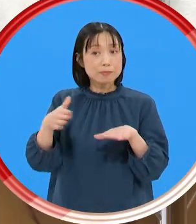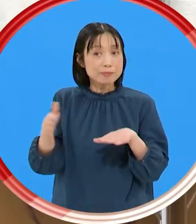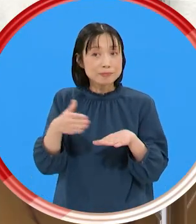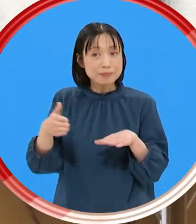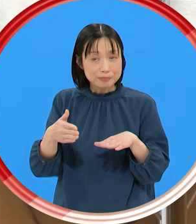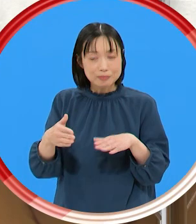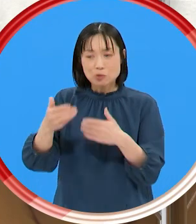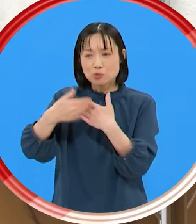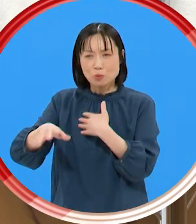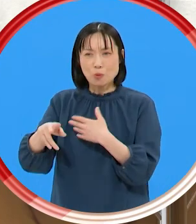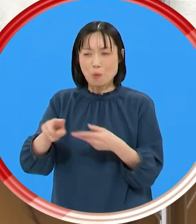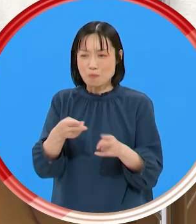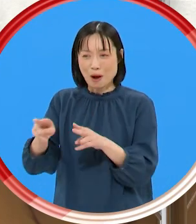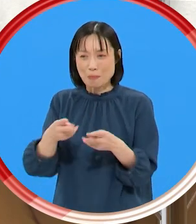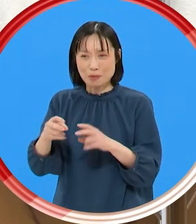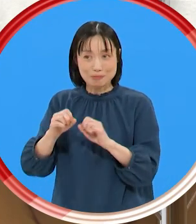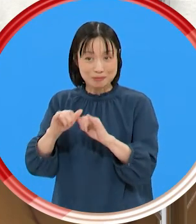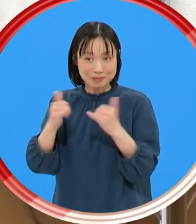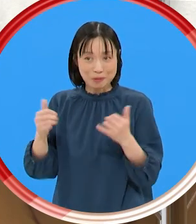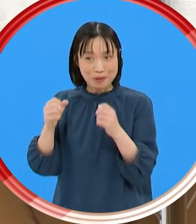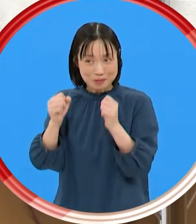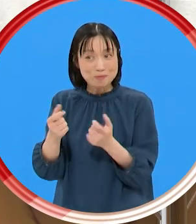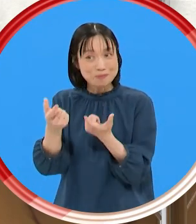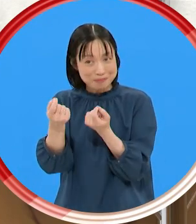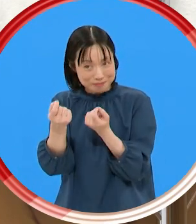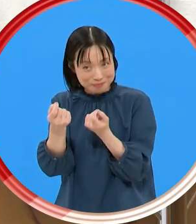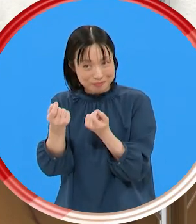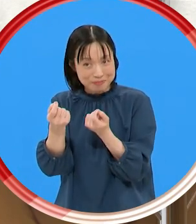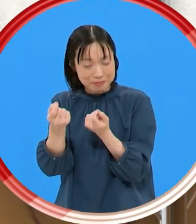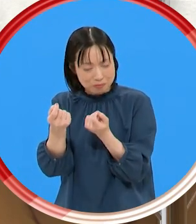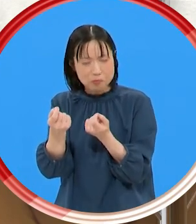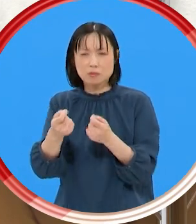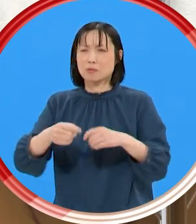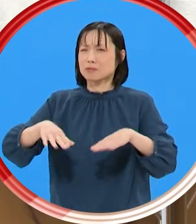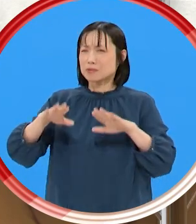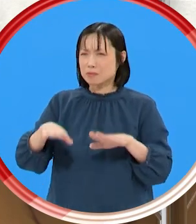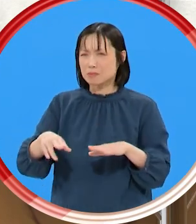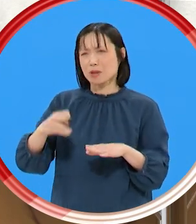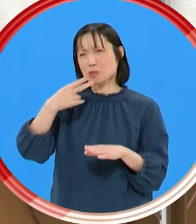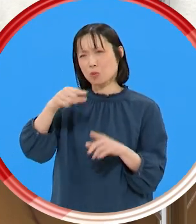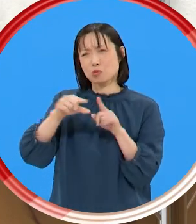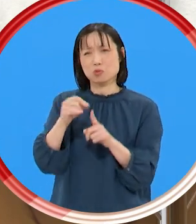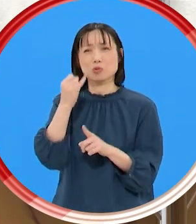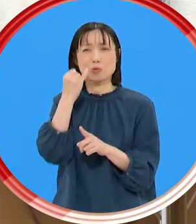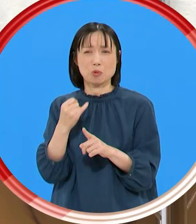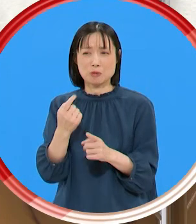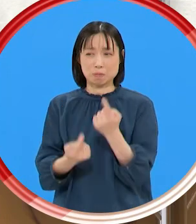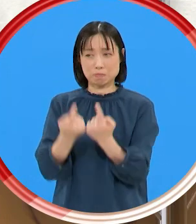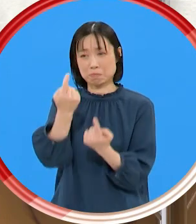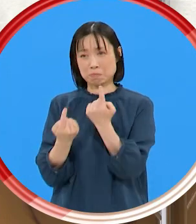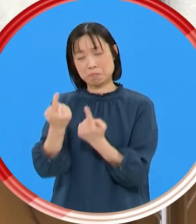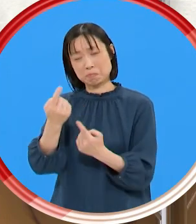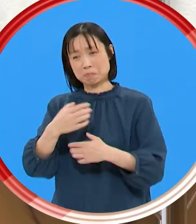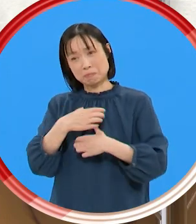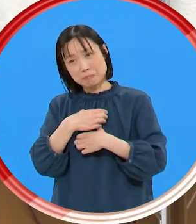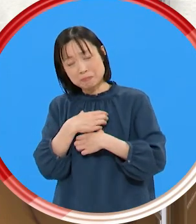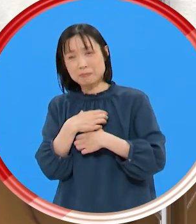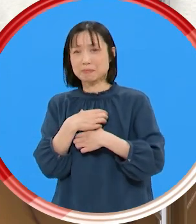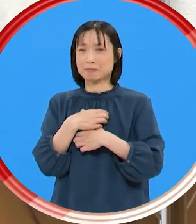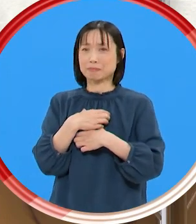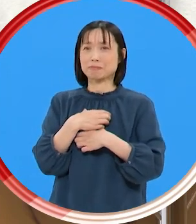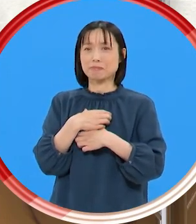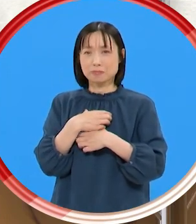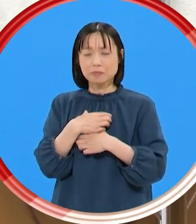今の季節は屋外でバーベキューを楽しむ人もいらっしゃると思いますが、同時に食中毒が多く発生する時期です